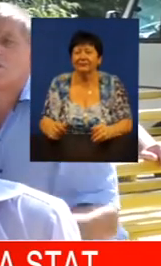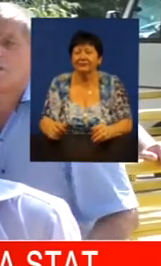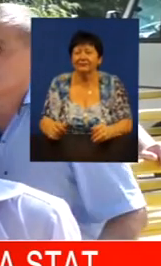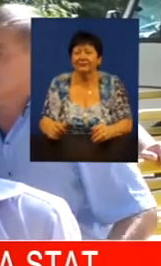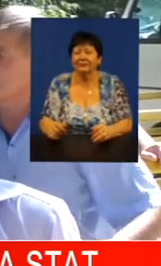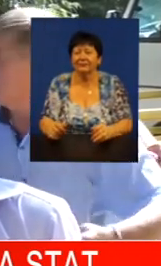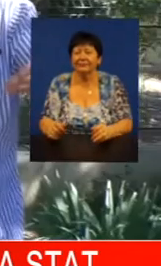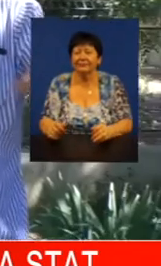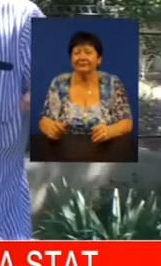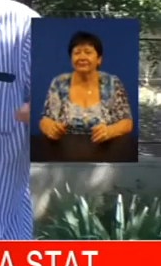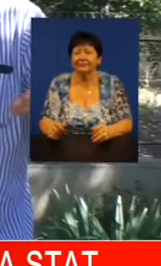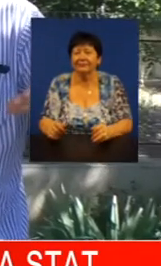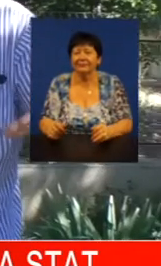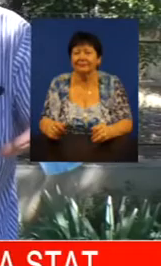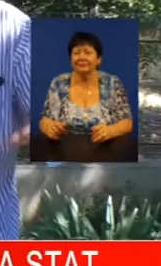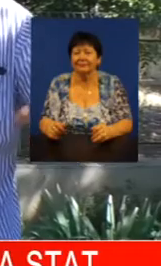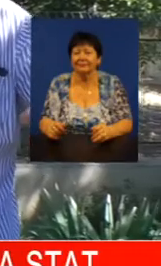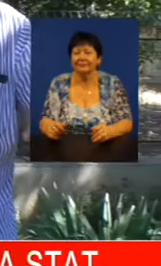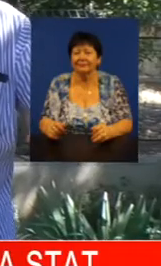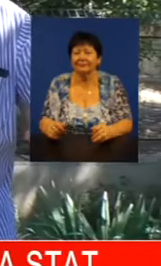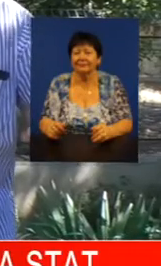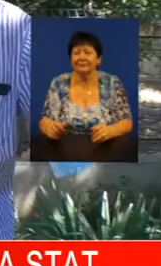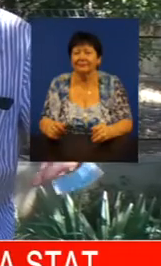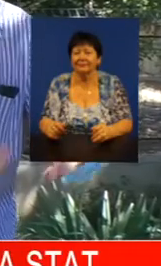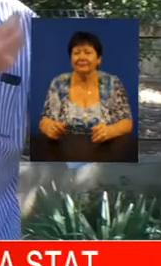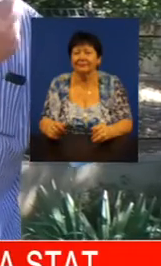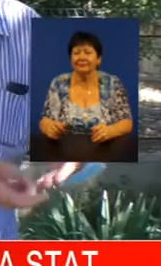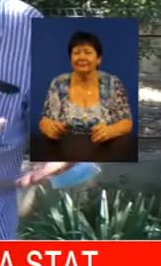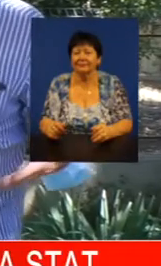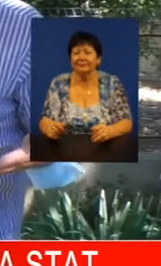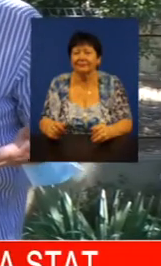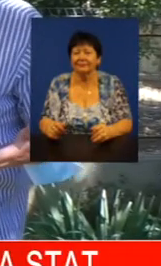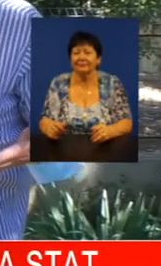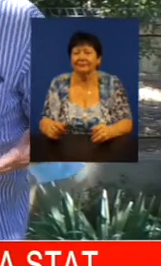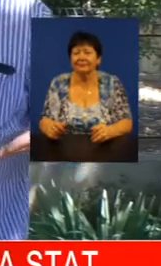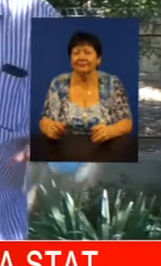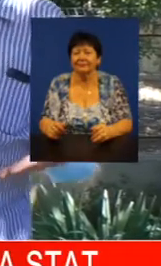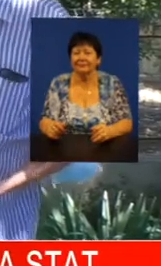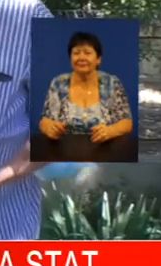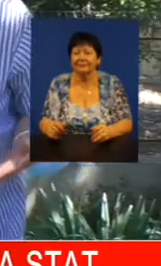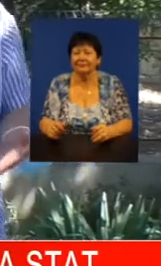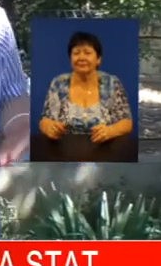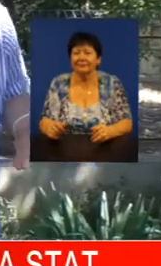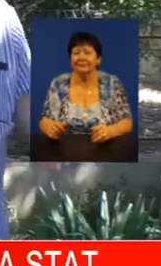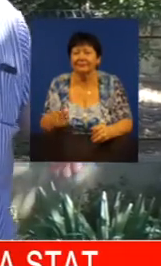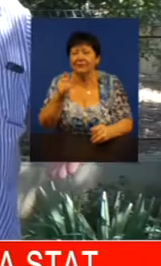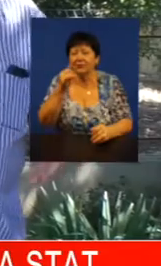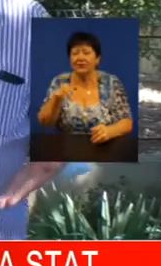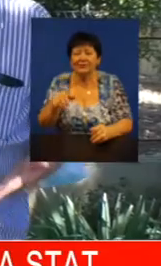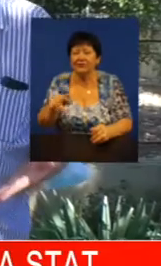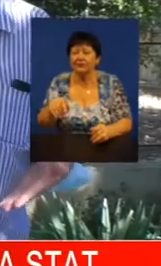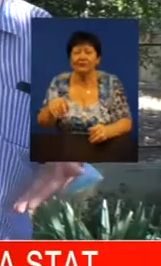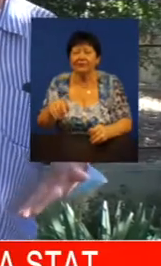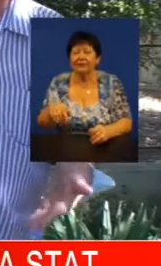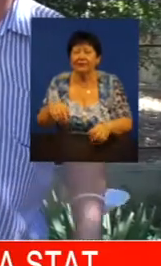не может. И база документов ОРДИ на губернском парламент. Мы не можем задушить хоторырь